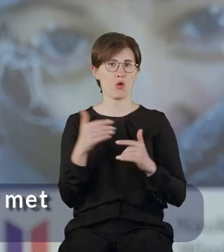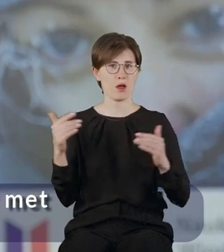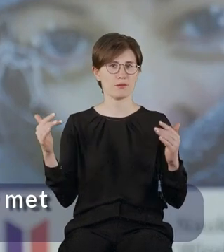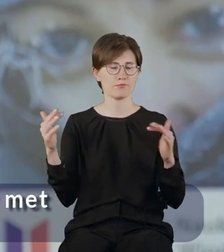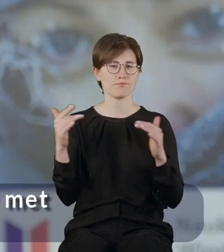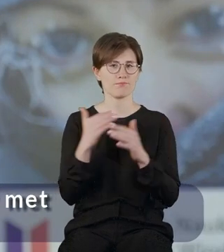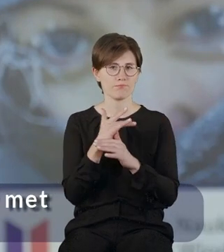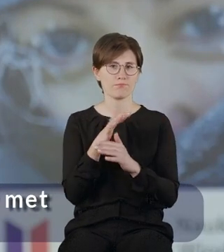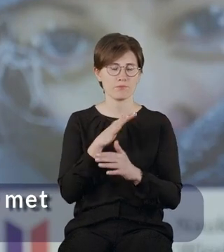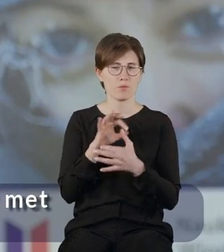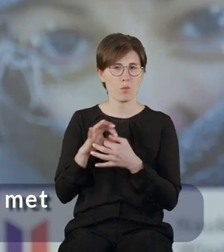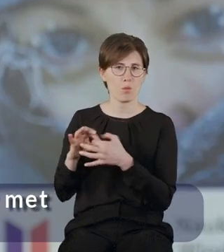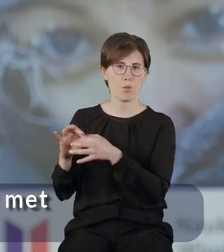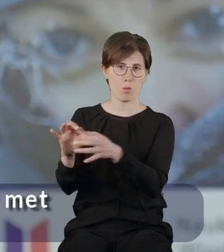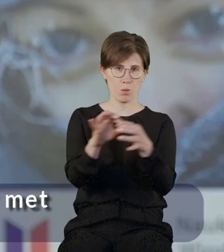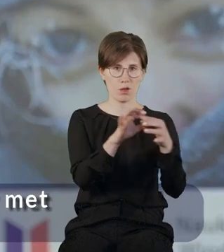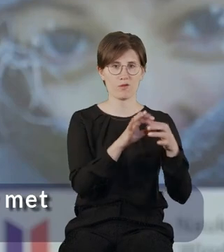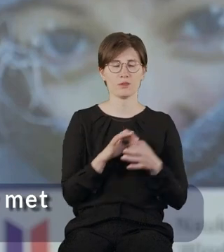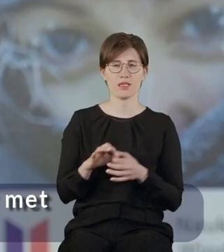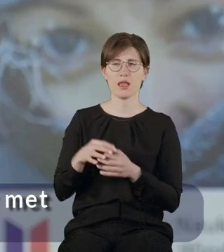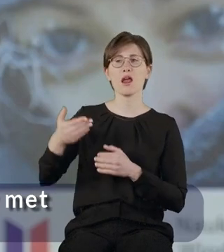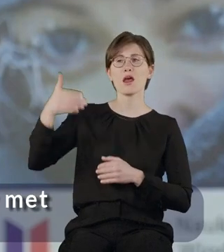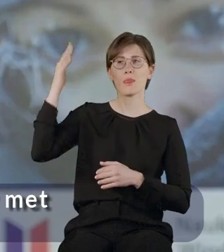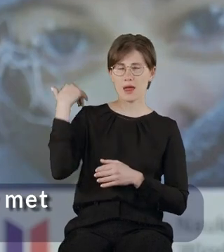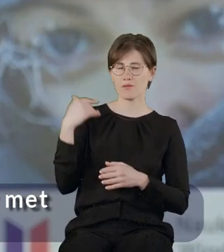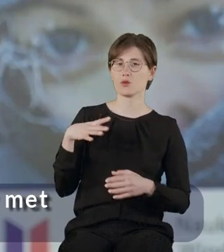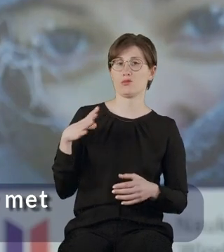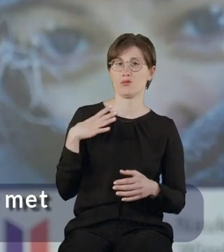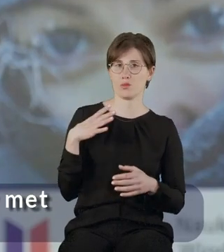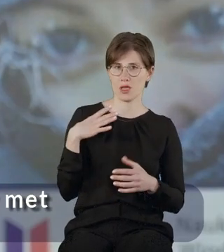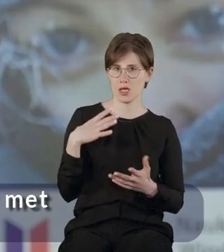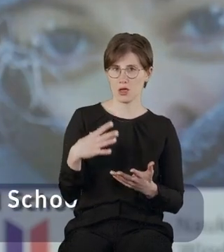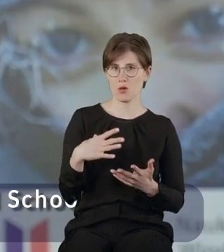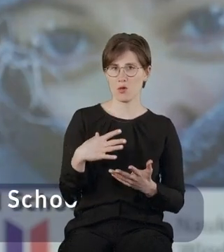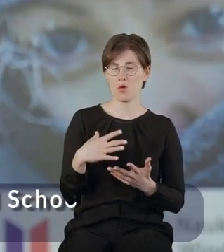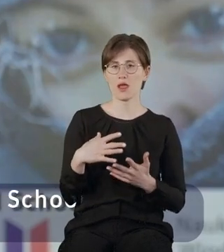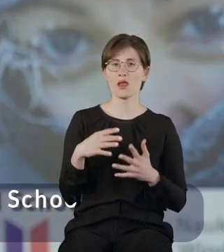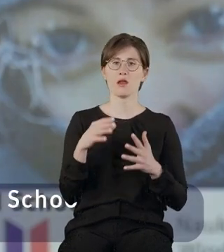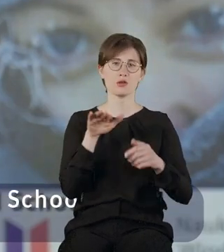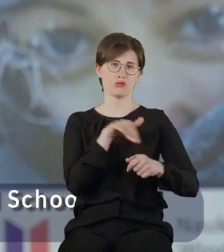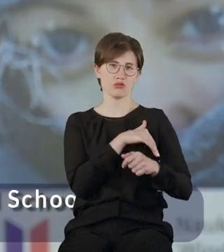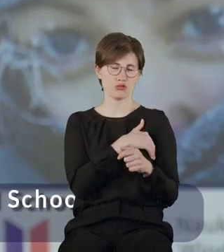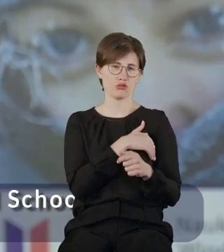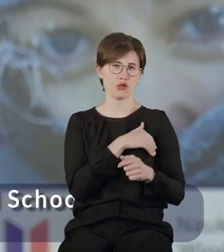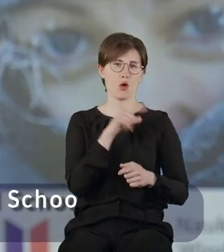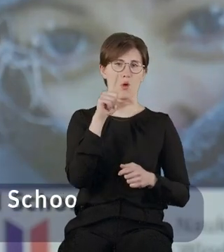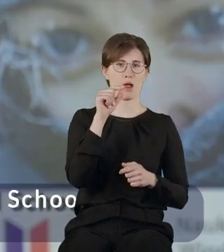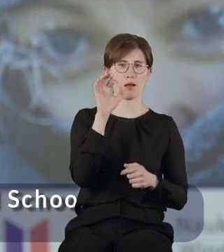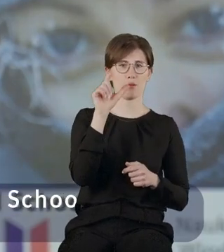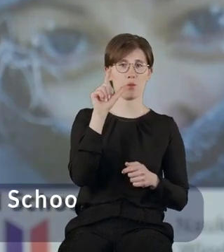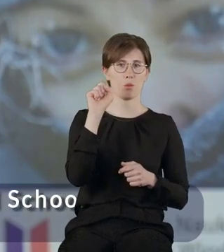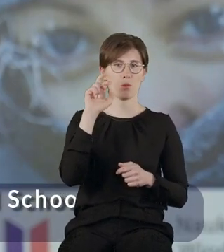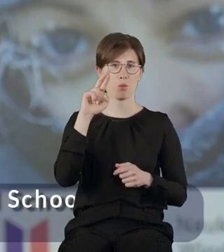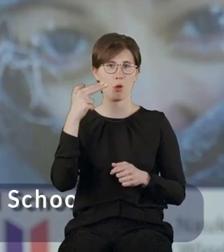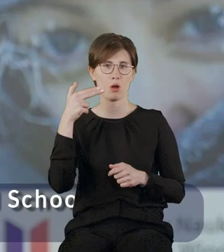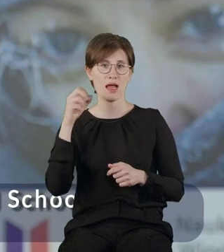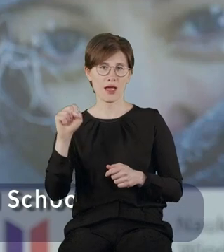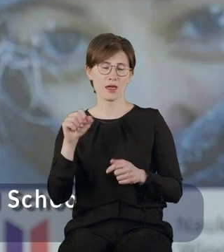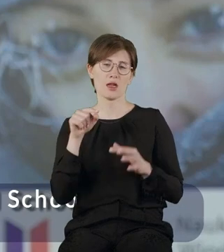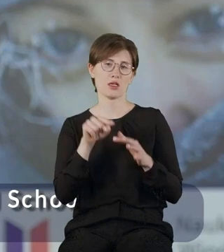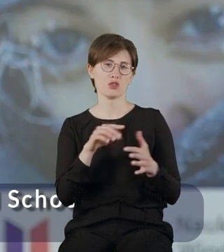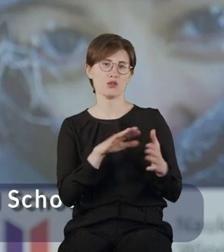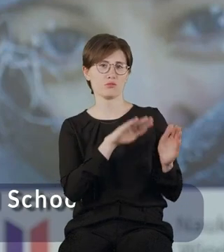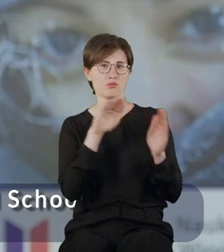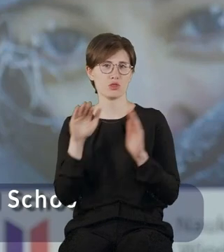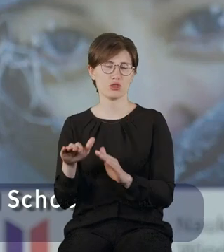to tak naprawdę było już wcześniej realizowane przez interdyscyplinarne studia polarne, a zatem Międzynarodowa Środowiskowa Szkoła Doktorska